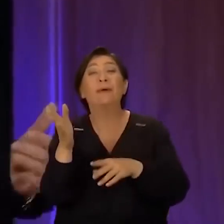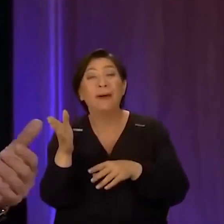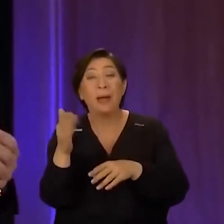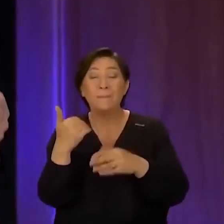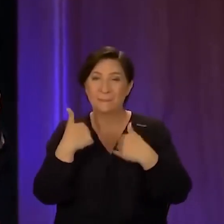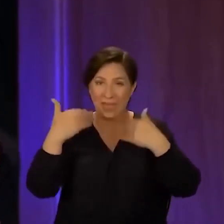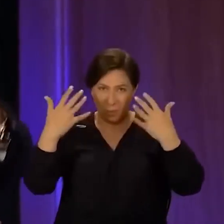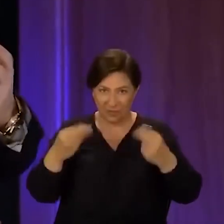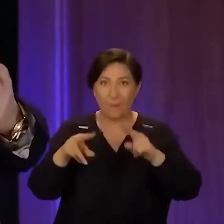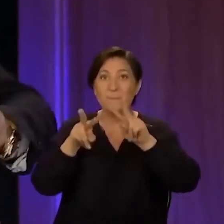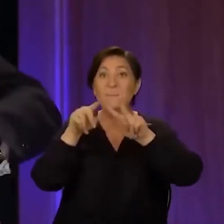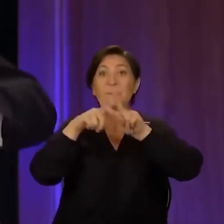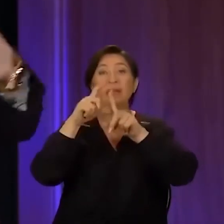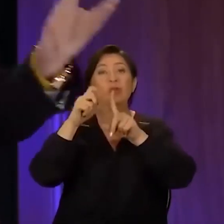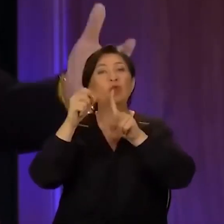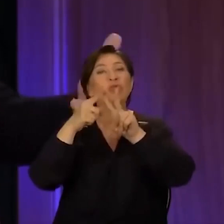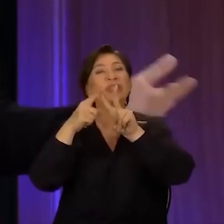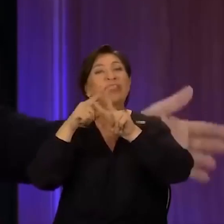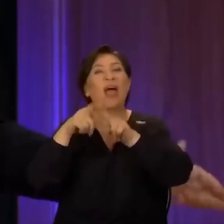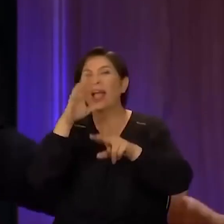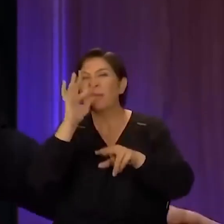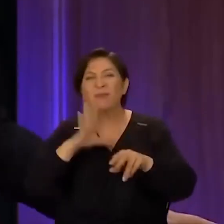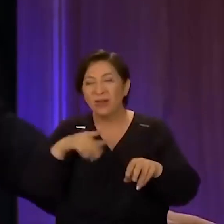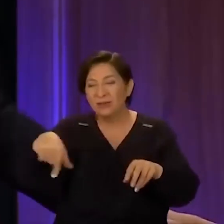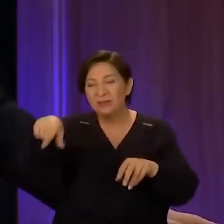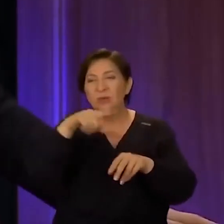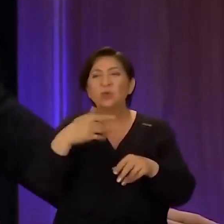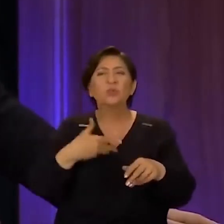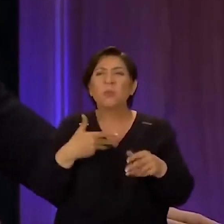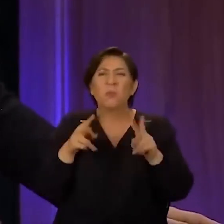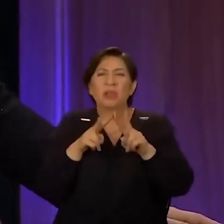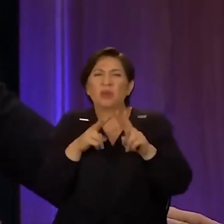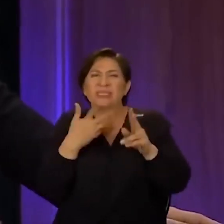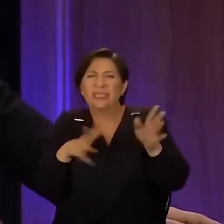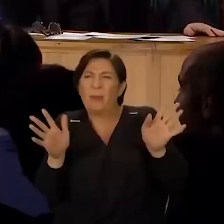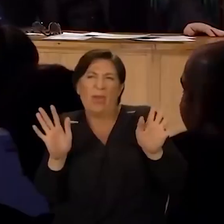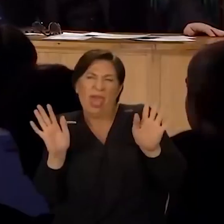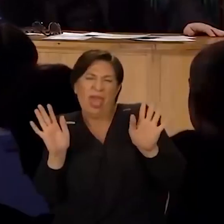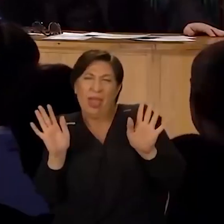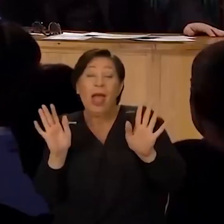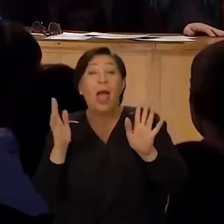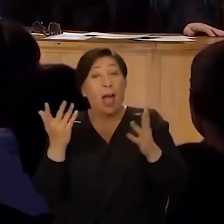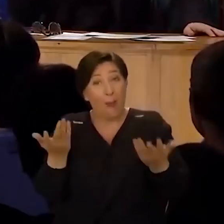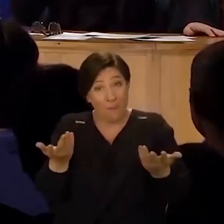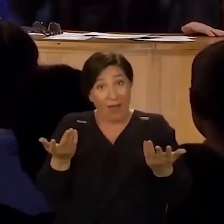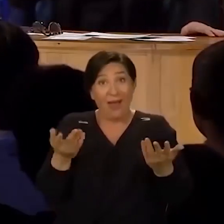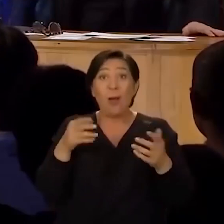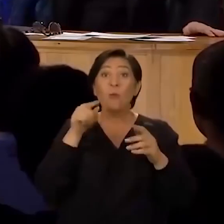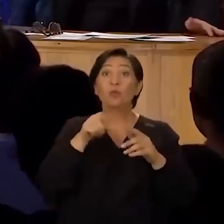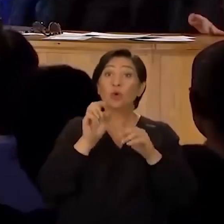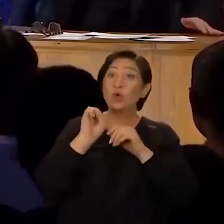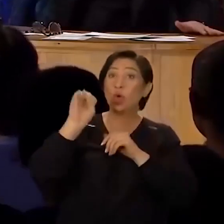ben olsam bunu mat bu işteki mi varsa bende uğurladım madonna'yı da hiç sevmem ama ve lakin